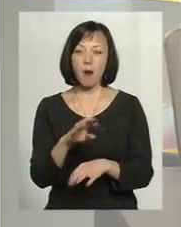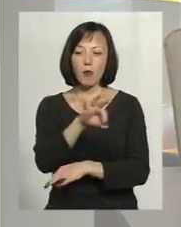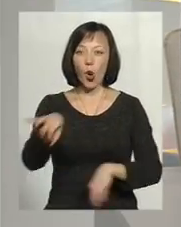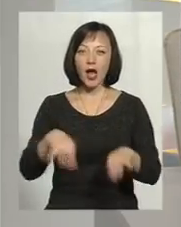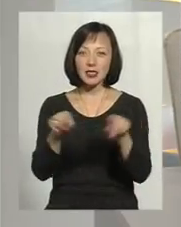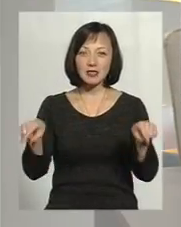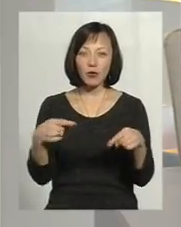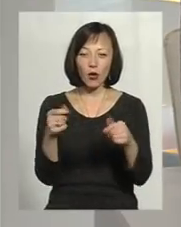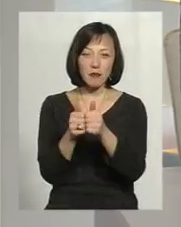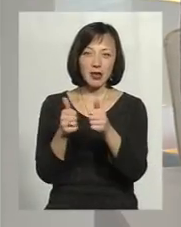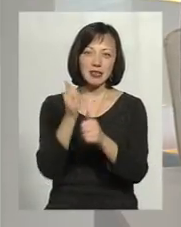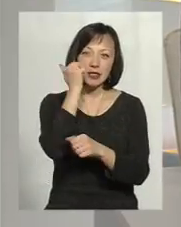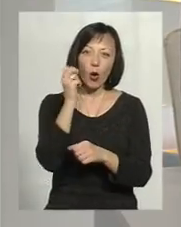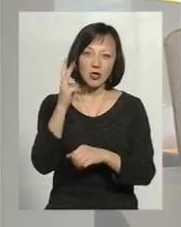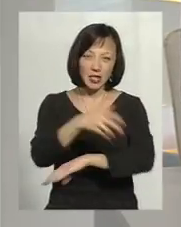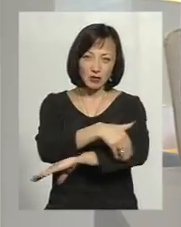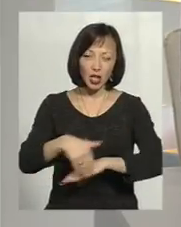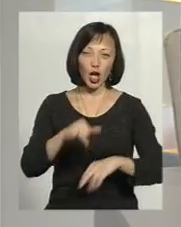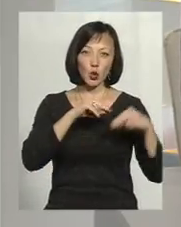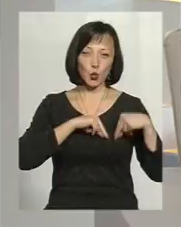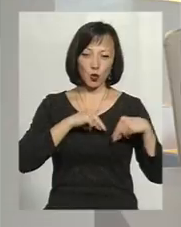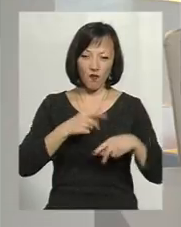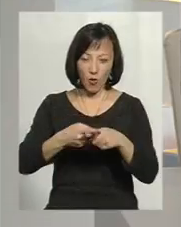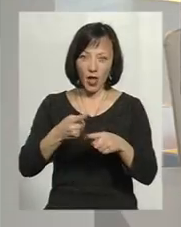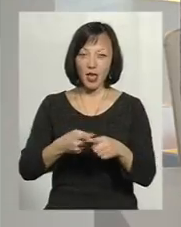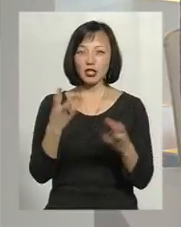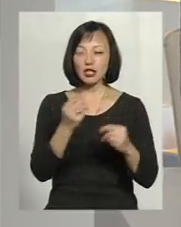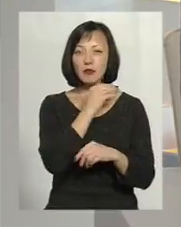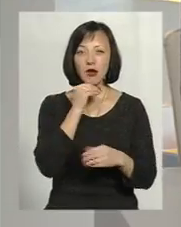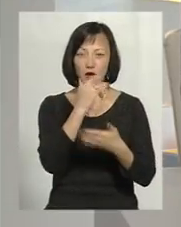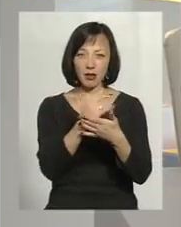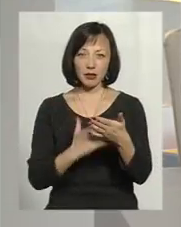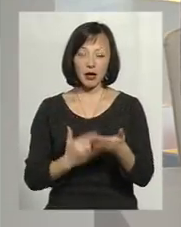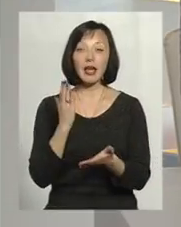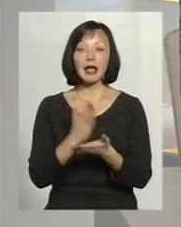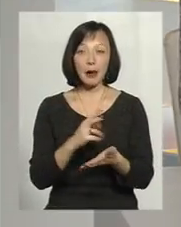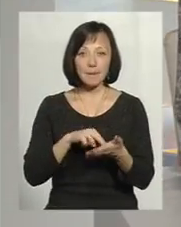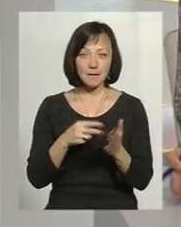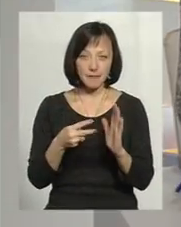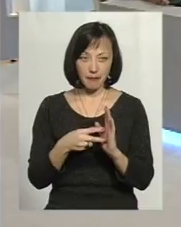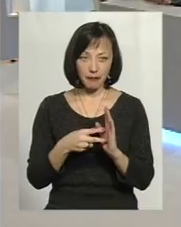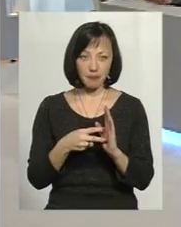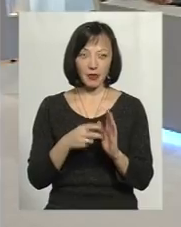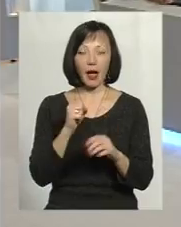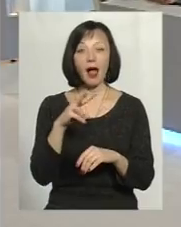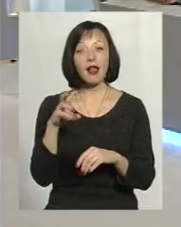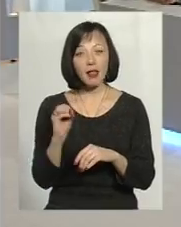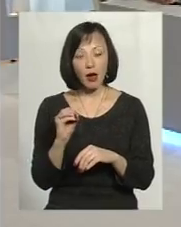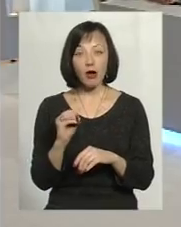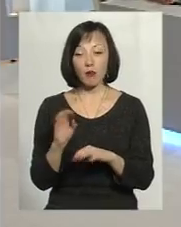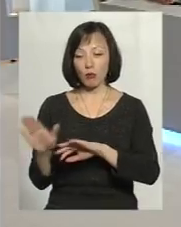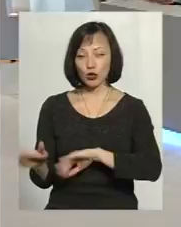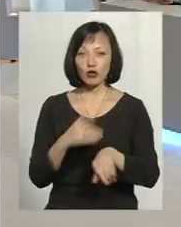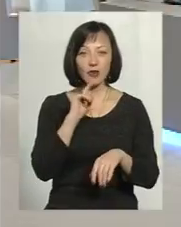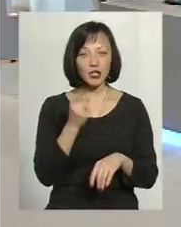межах Старокостянтинівського шосе та Трудової, і ще чимало проєктів, так, але пройшов